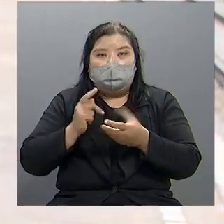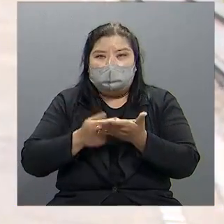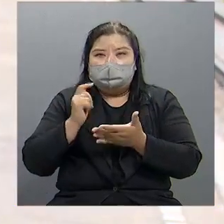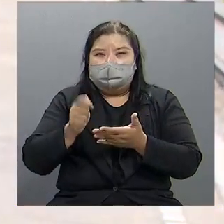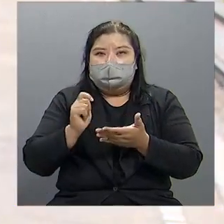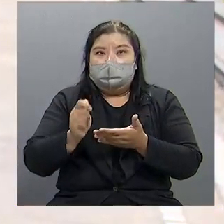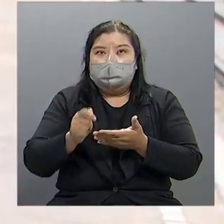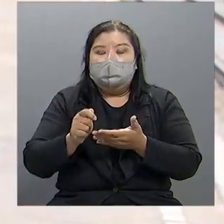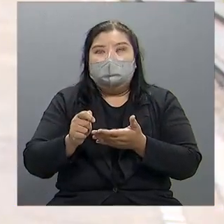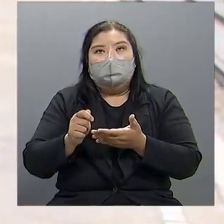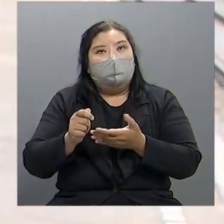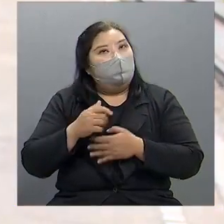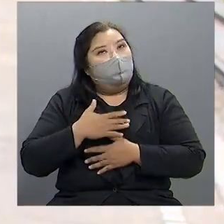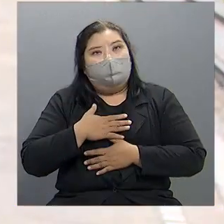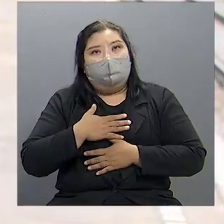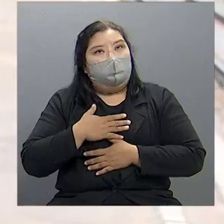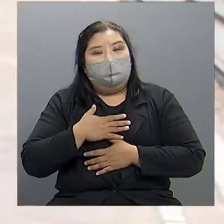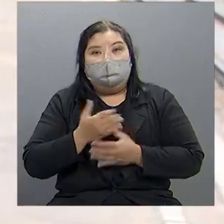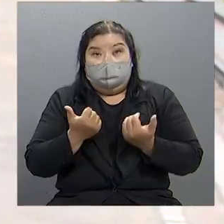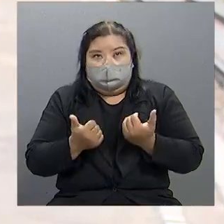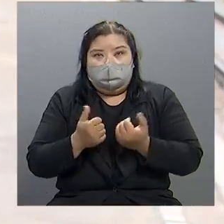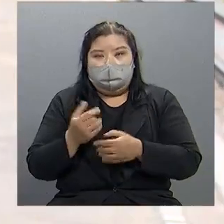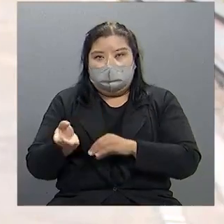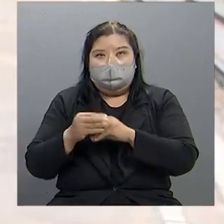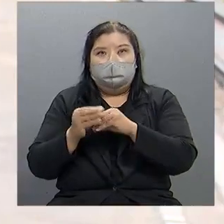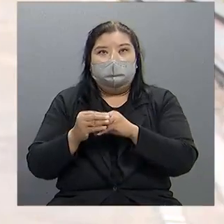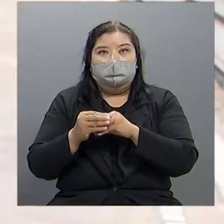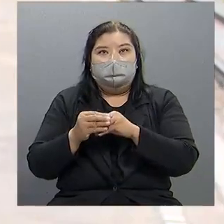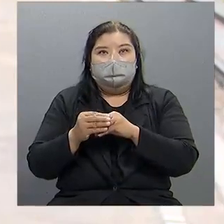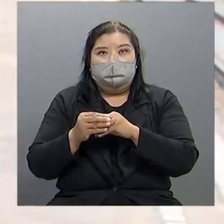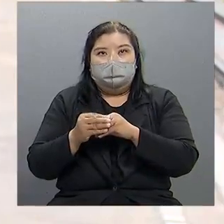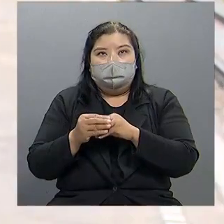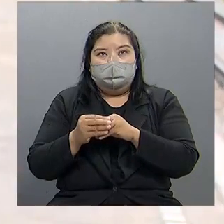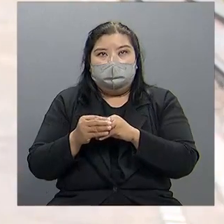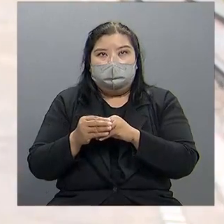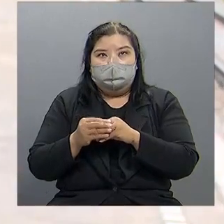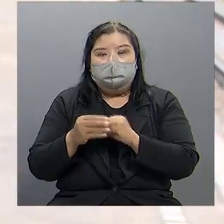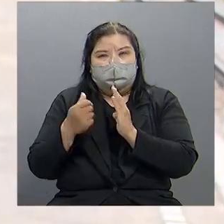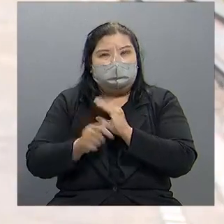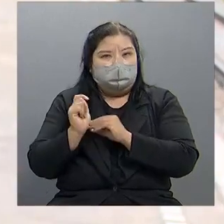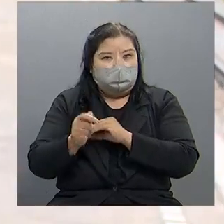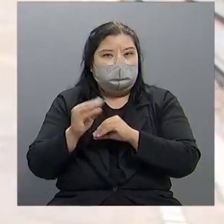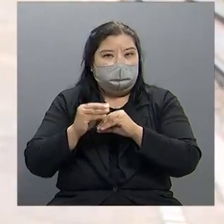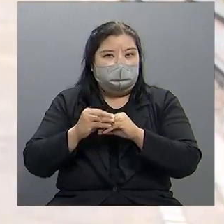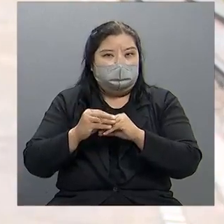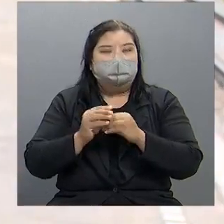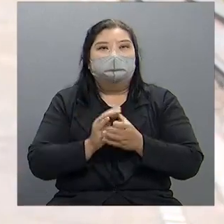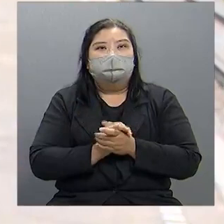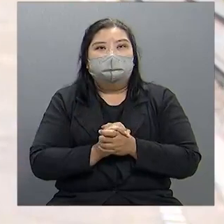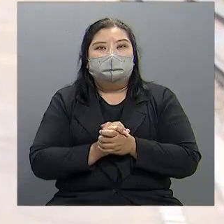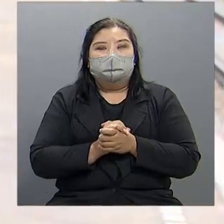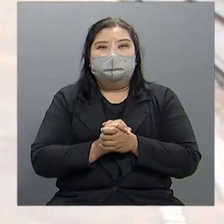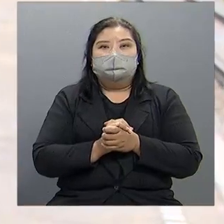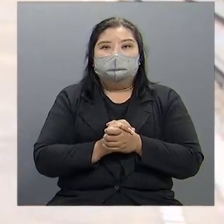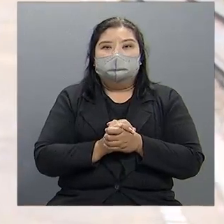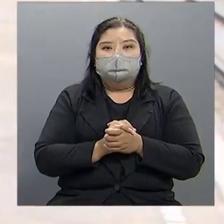ราคาเนี่ยการของน้ำมันเราก็จะเป็นค่าธรรมเนียมเราเป็นค่าธรรมเนียมน้ำมันที่จะสูงขึ้นตาม แต่ก็ยังถูกเรียกว่